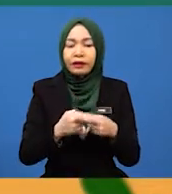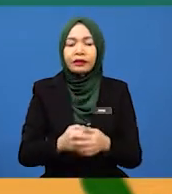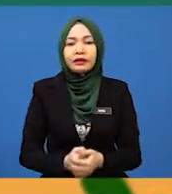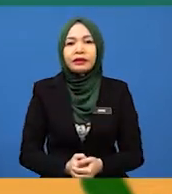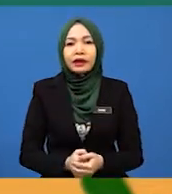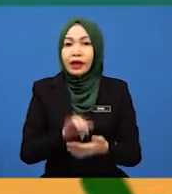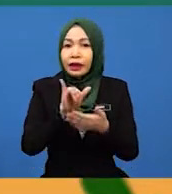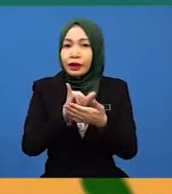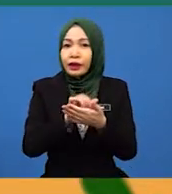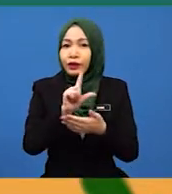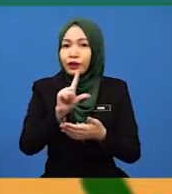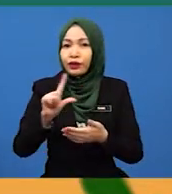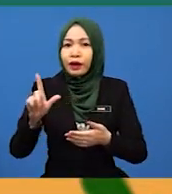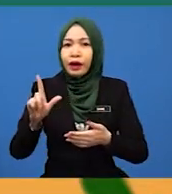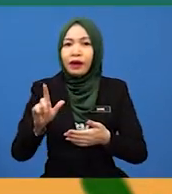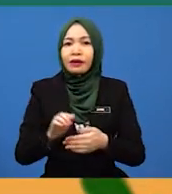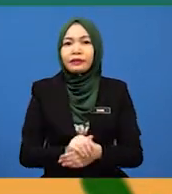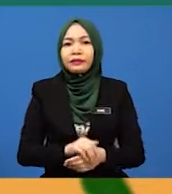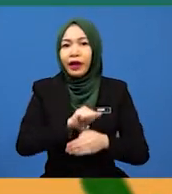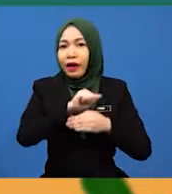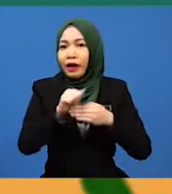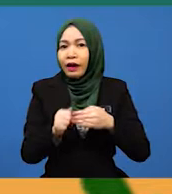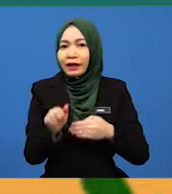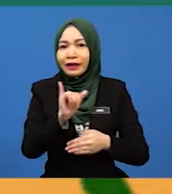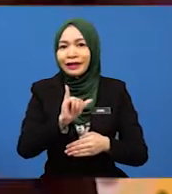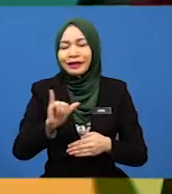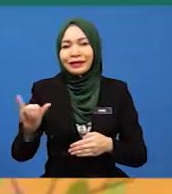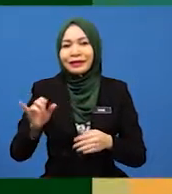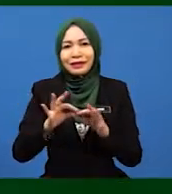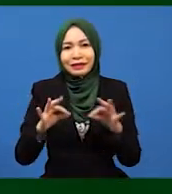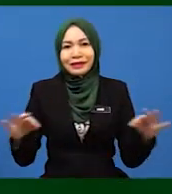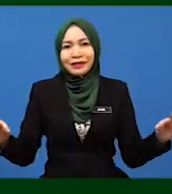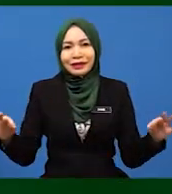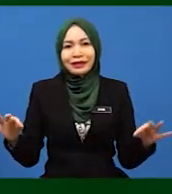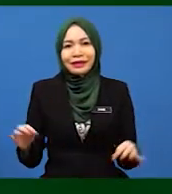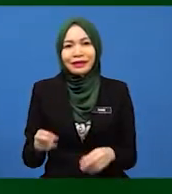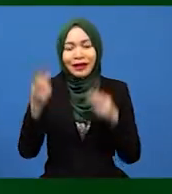Begitulah berakhirnya kisah Arnab dengan kura-kura.